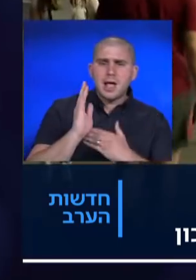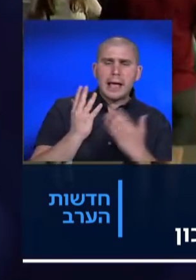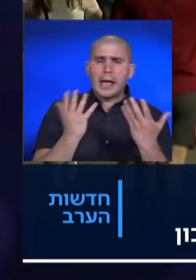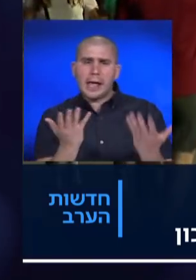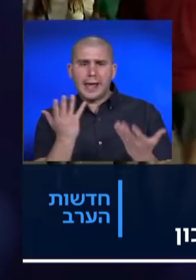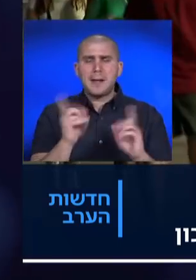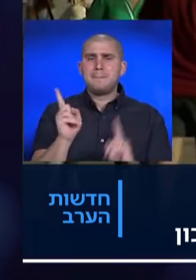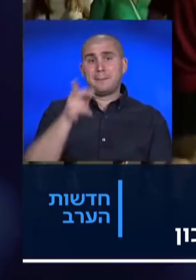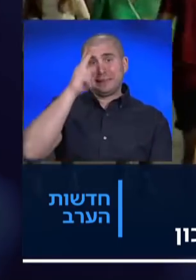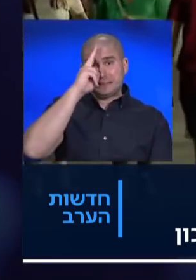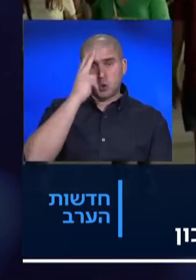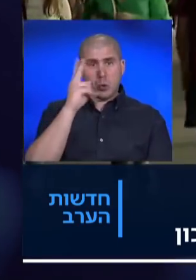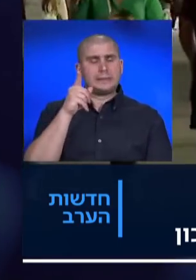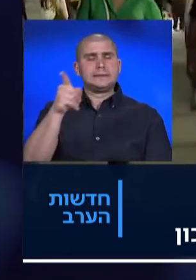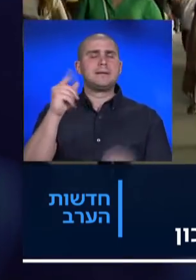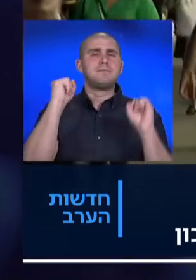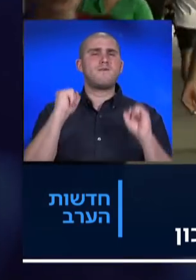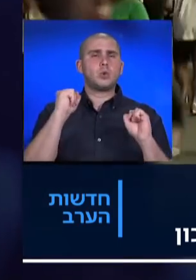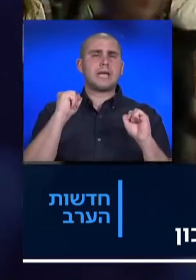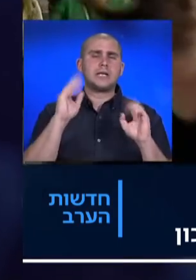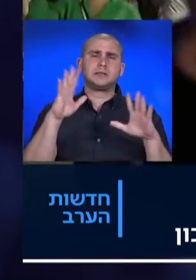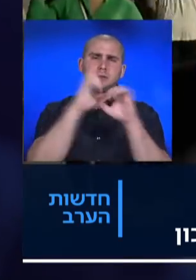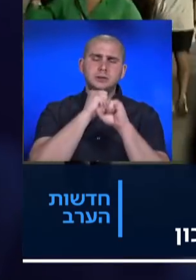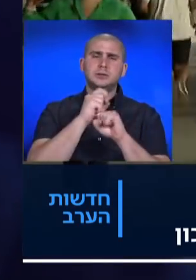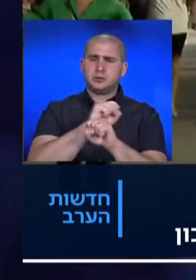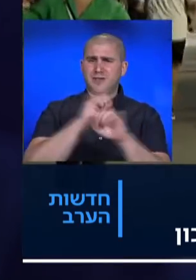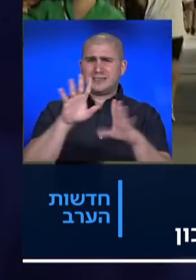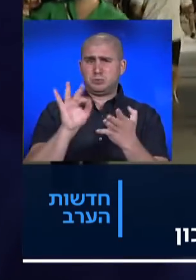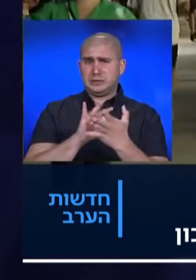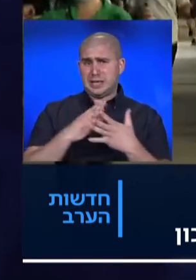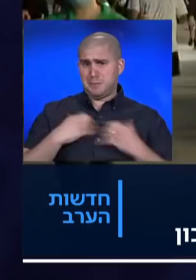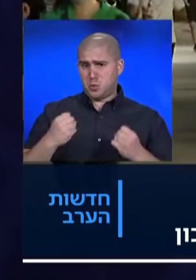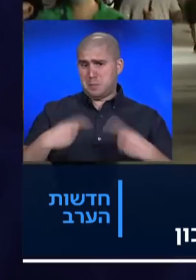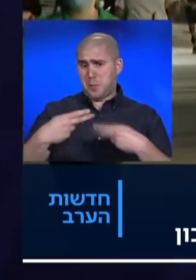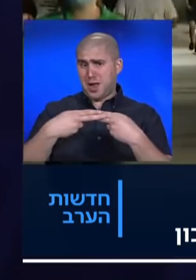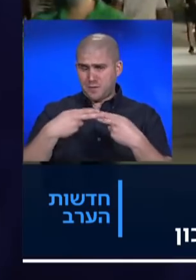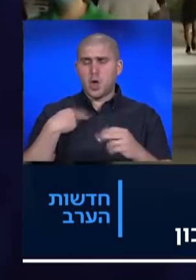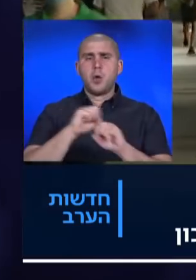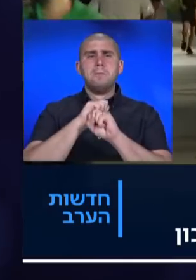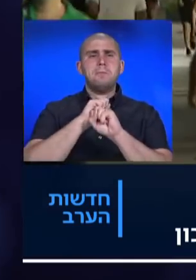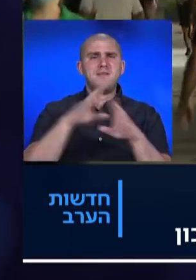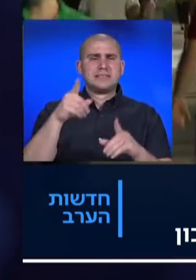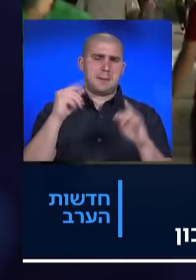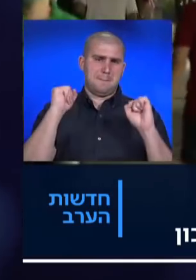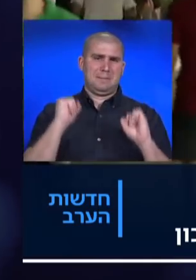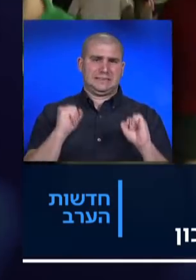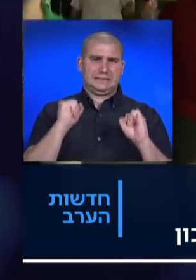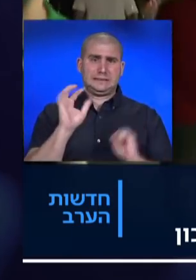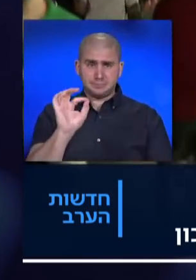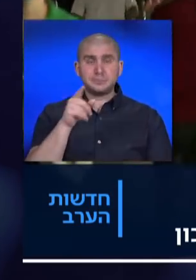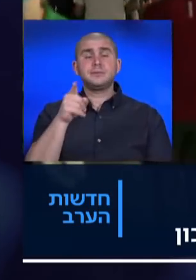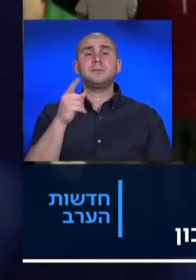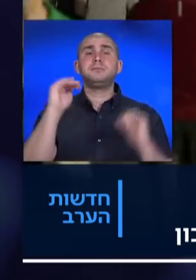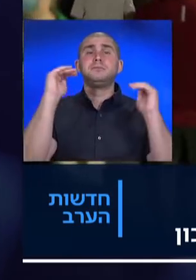יהיה מבוסס, הפורמט הזה שאותו יפרסם משרד הבריאות ביממה הקרובה, ואנחנו מפרסמים כאן את הבסיס שלו, זה יהיה מבוסס על שילוב